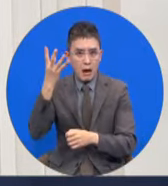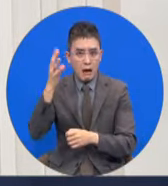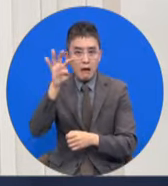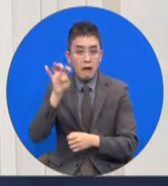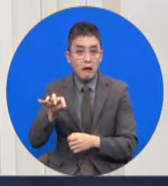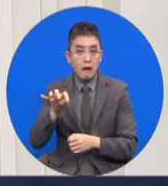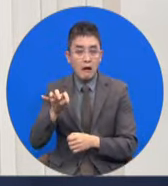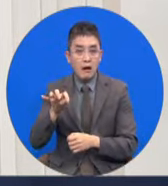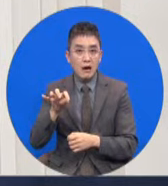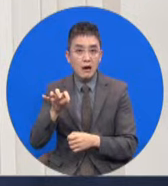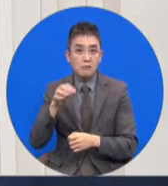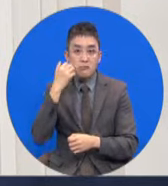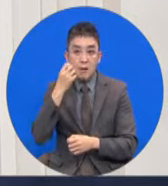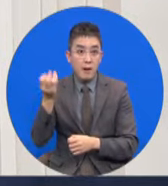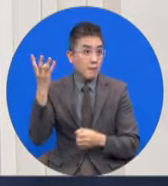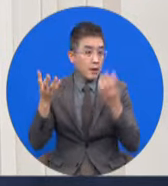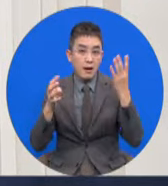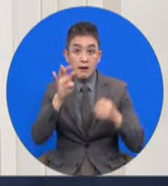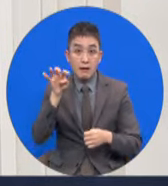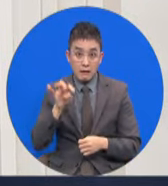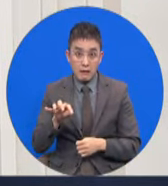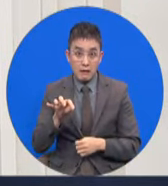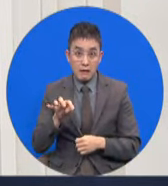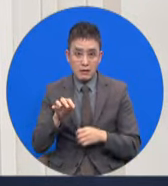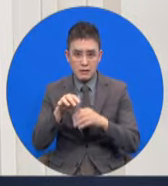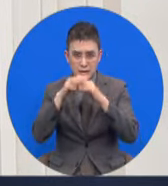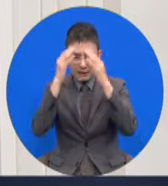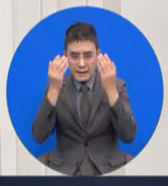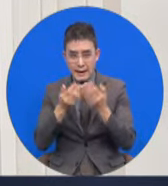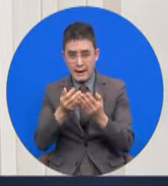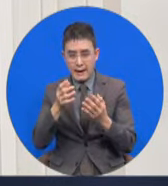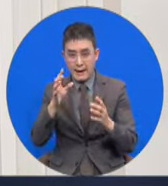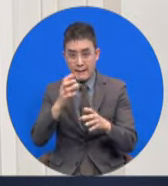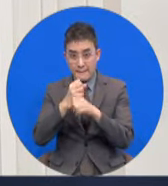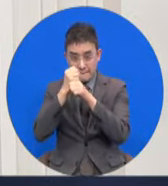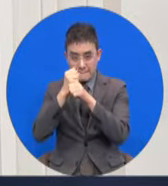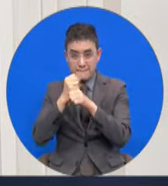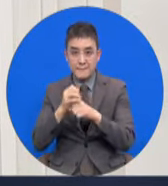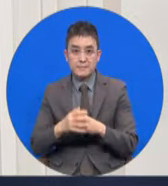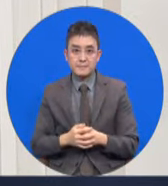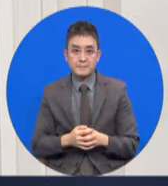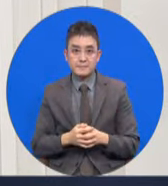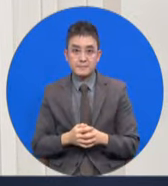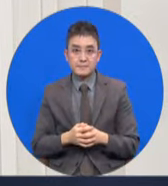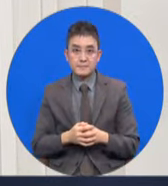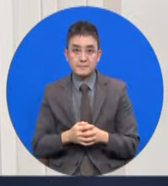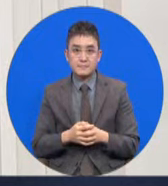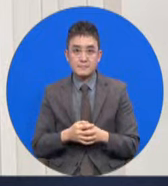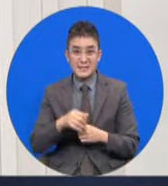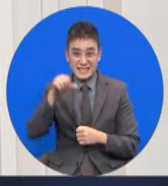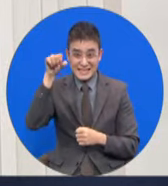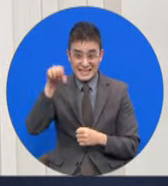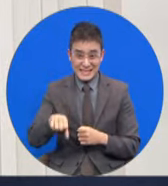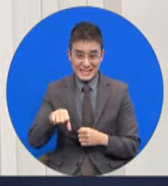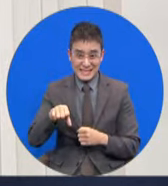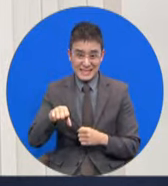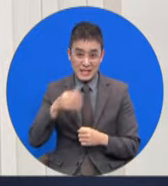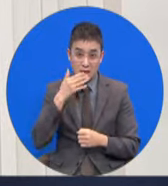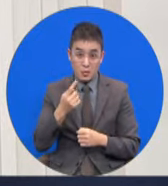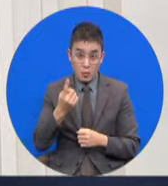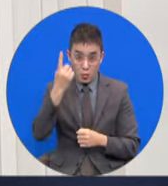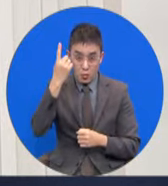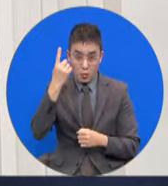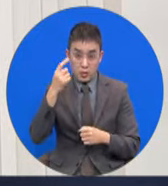하지만 전체적으로 볼 때에는 충분히 열세 지역인 곳조차 승부가 가능한 정도로